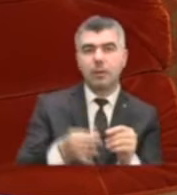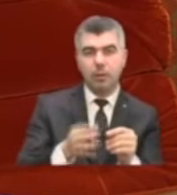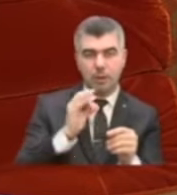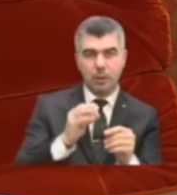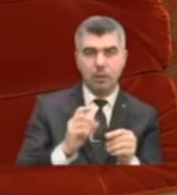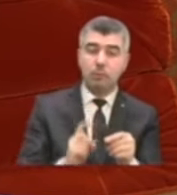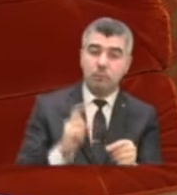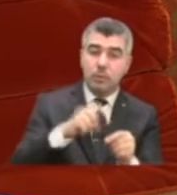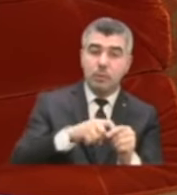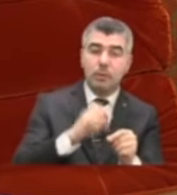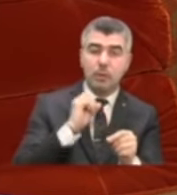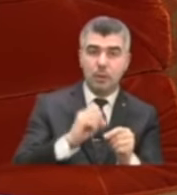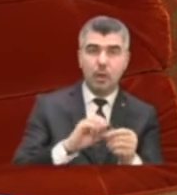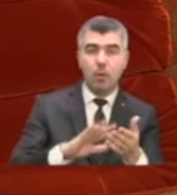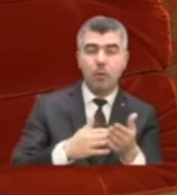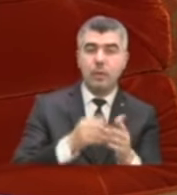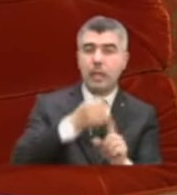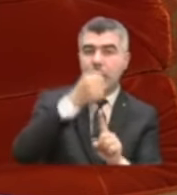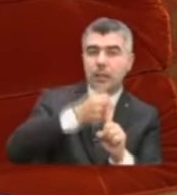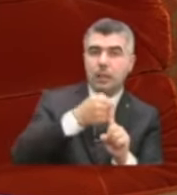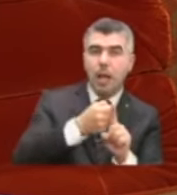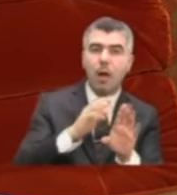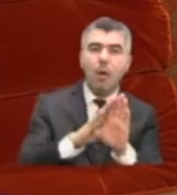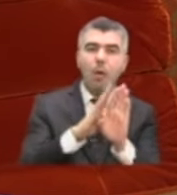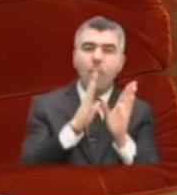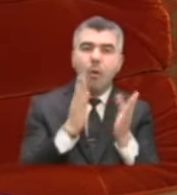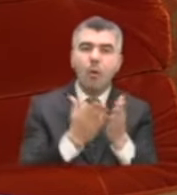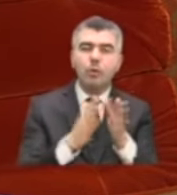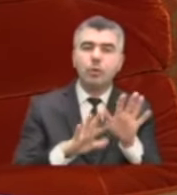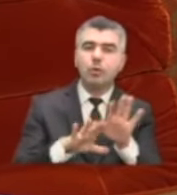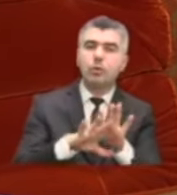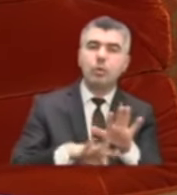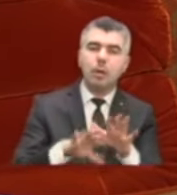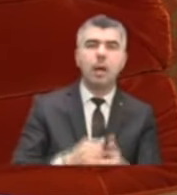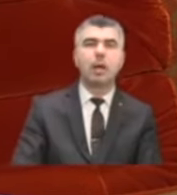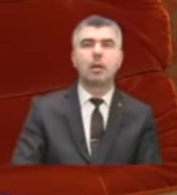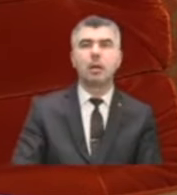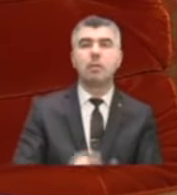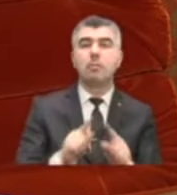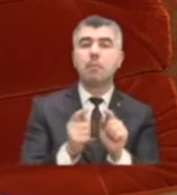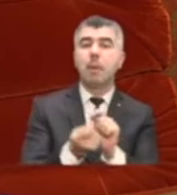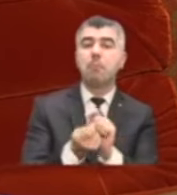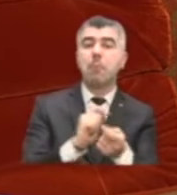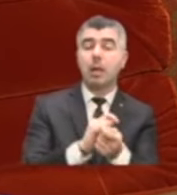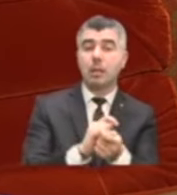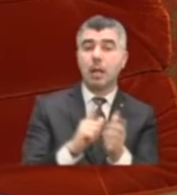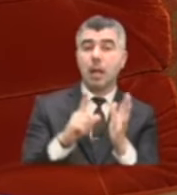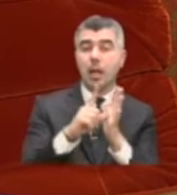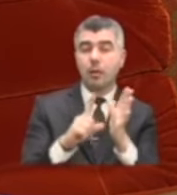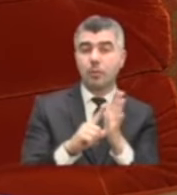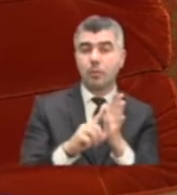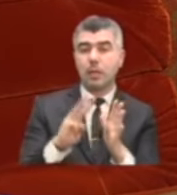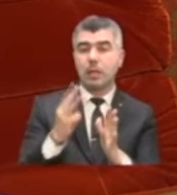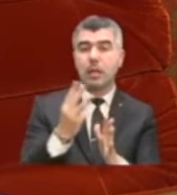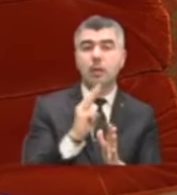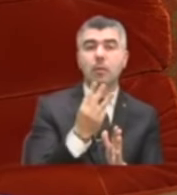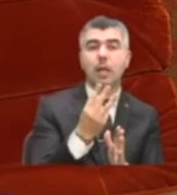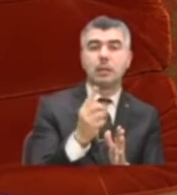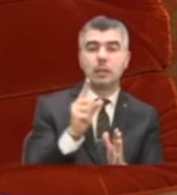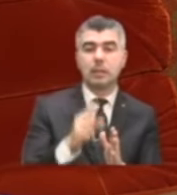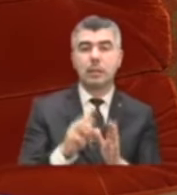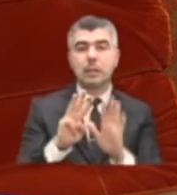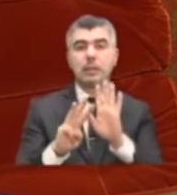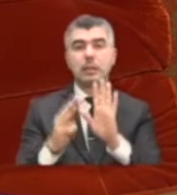انخرطات في ورش ديال الاصلاح ديال المنظومه الاجتماعيه، كما ان مراجعه القانون 33/13 اللي هو قانون جد مهم غادي يرجع في هذه